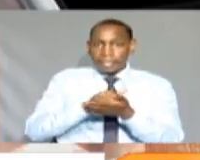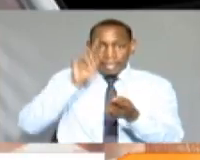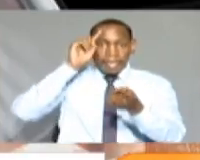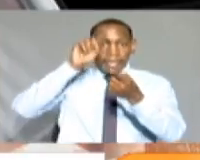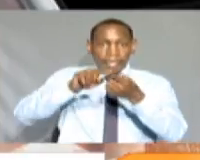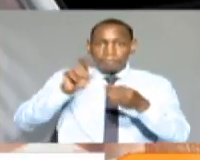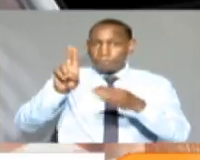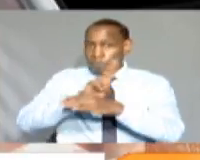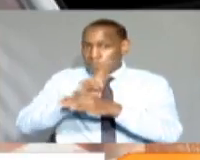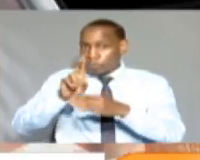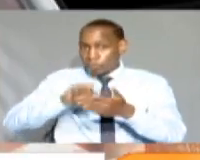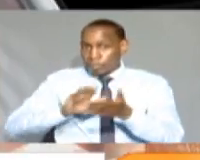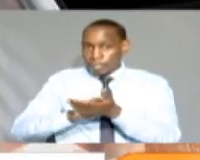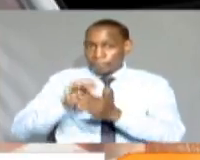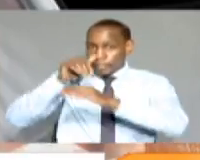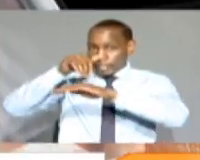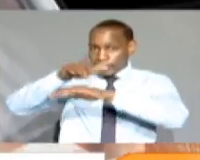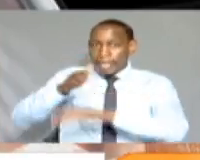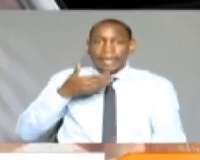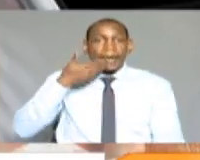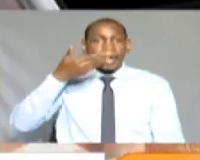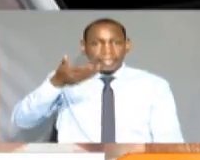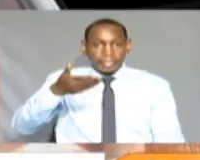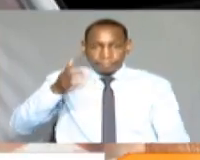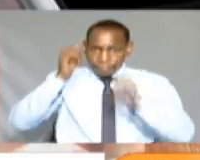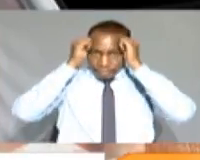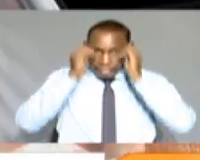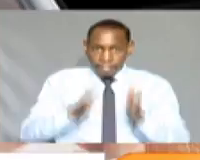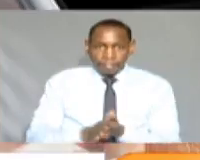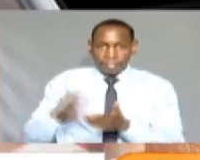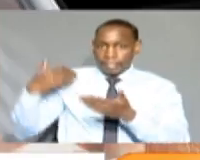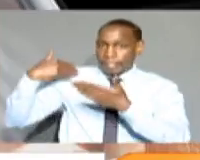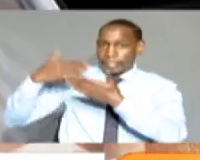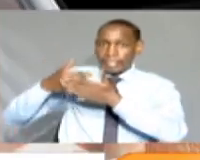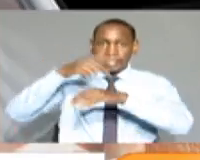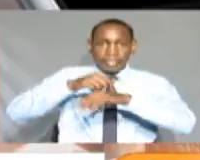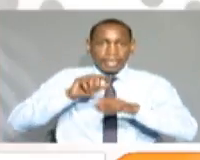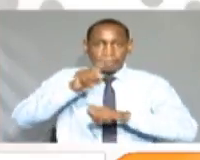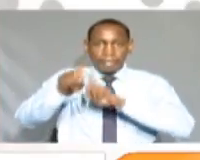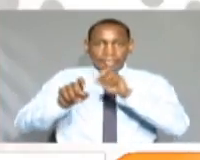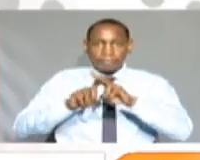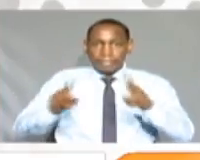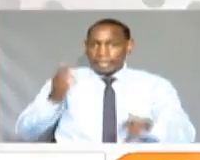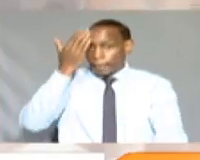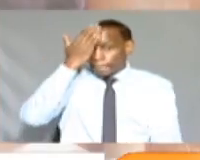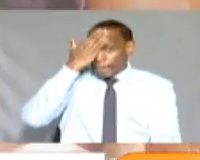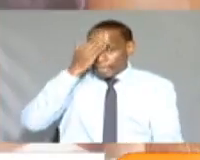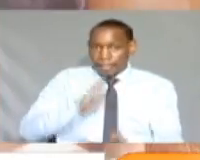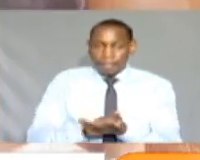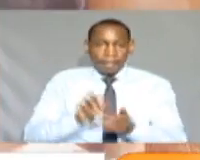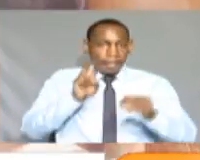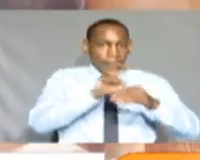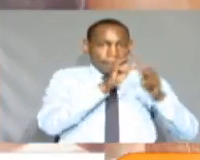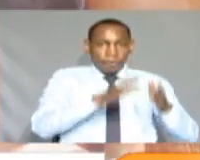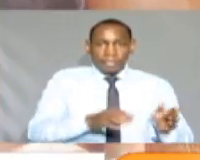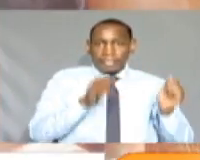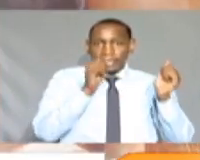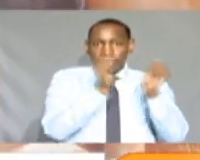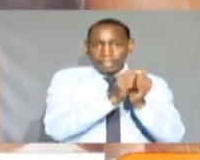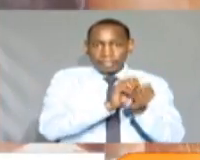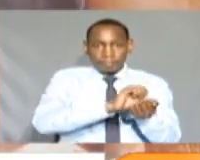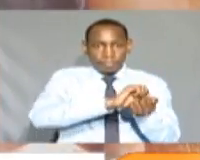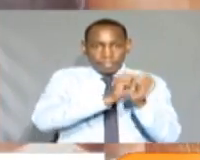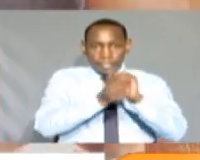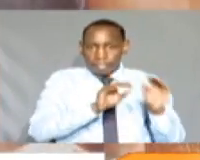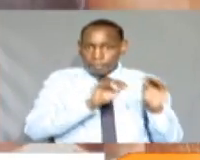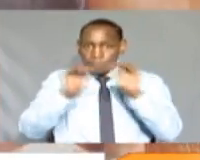zilinuia kutuma majibu kwa watahiniwa. Tangu mtihani huo kuanza siku ya Jumatatu, wasimamizi 10